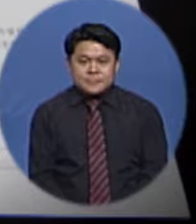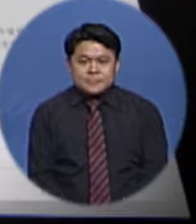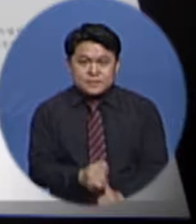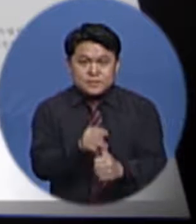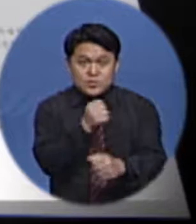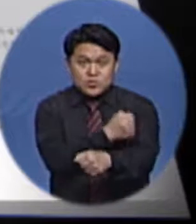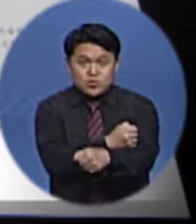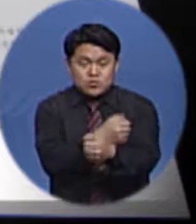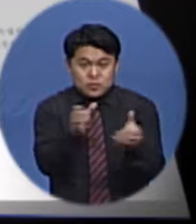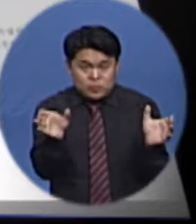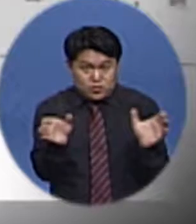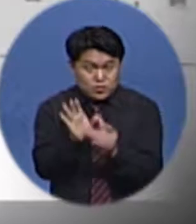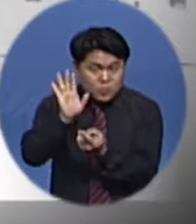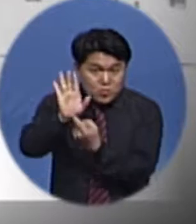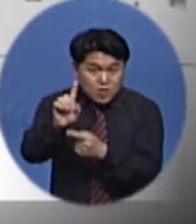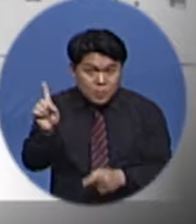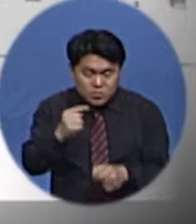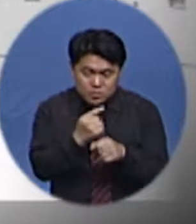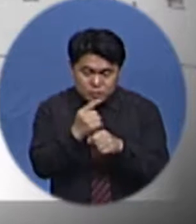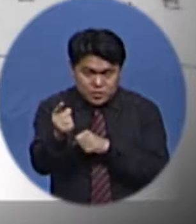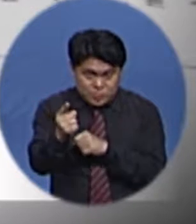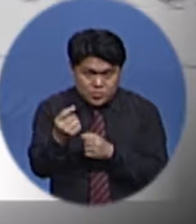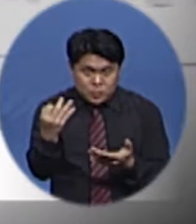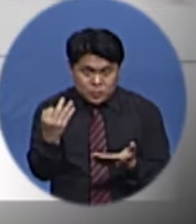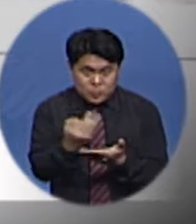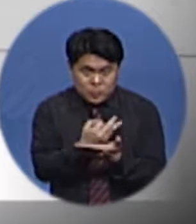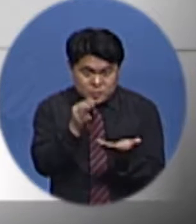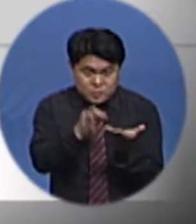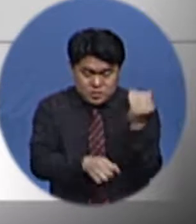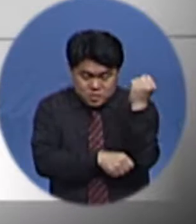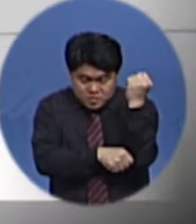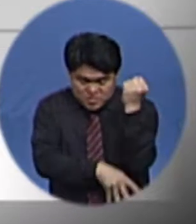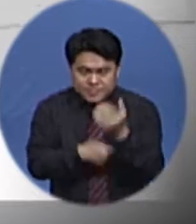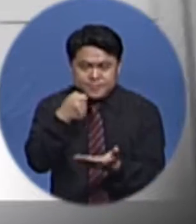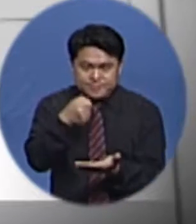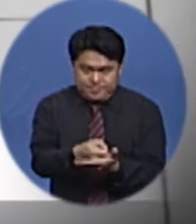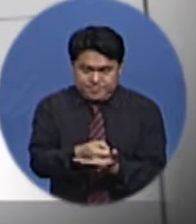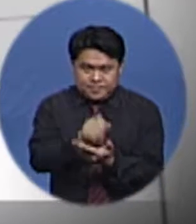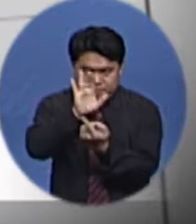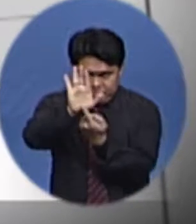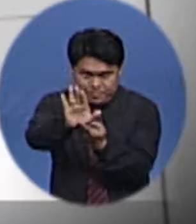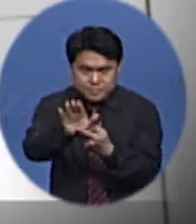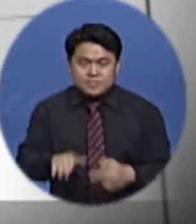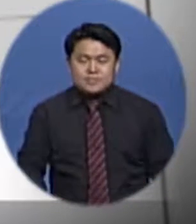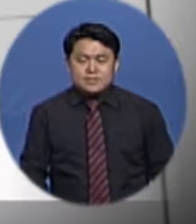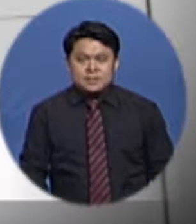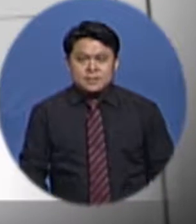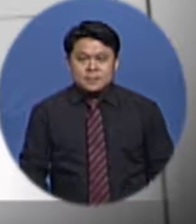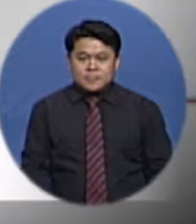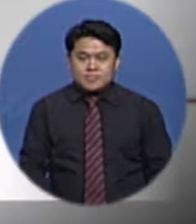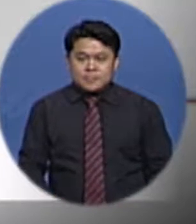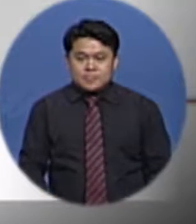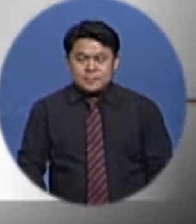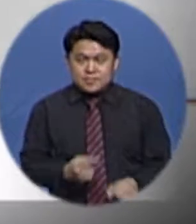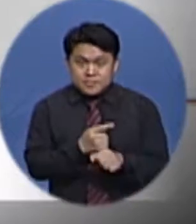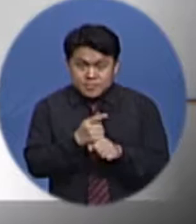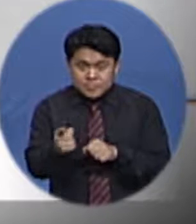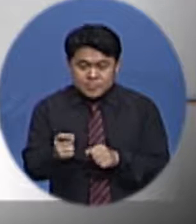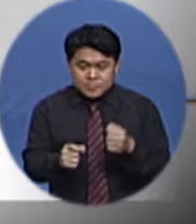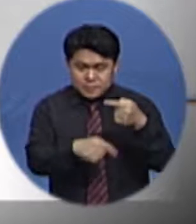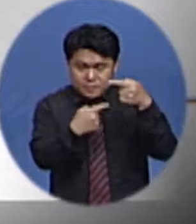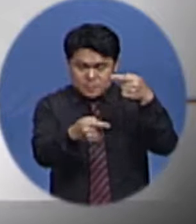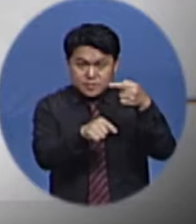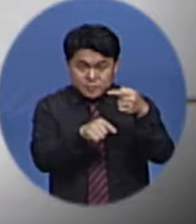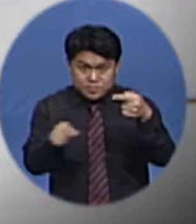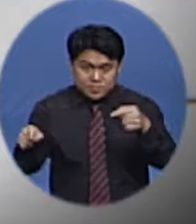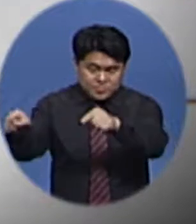고용노동부는 관보를 통해 내년도 최저임금을 최종 결정 고시했습니다. 이에 따라 내년 1월